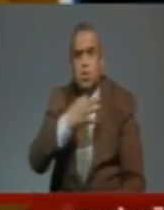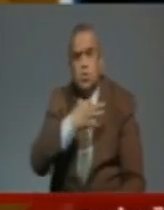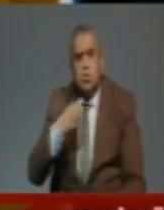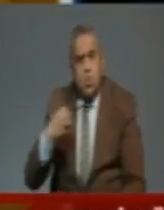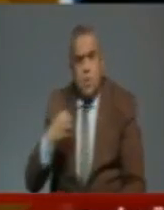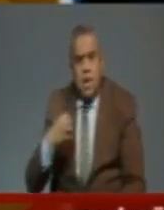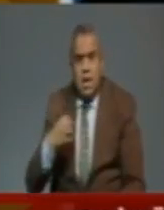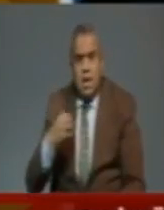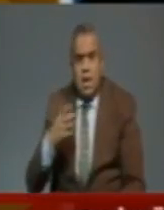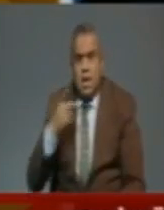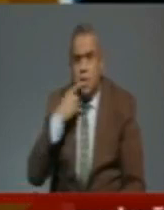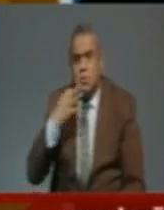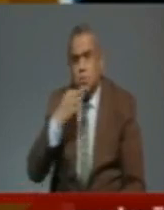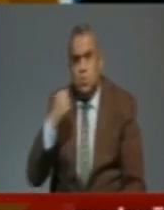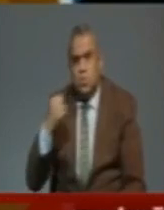330 يوم من ال